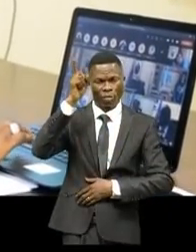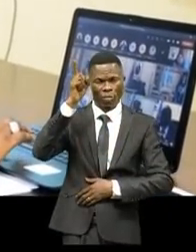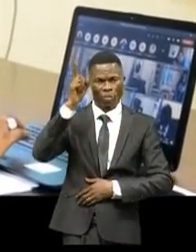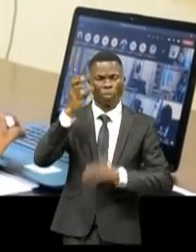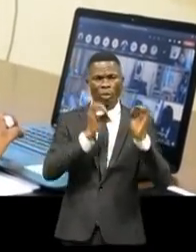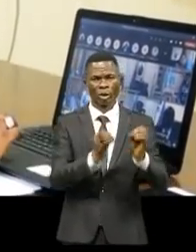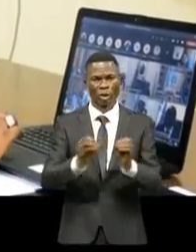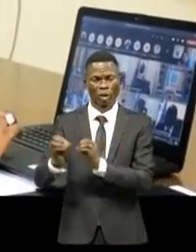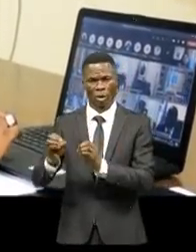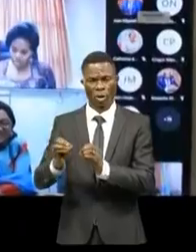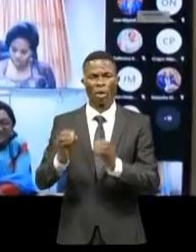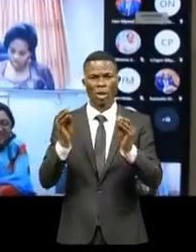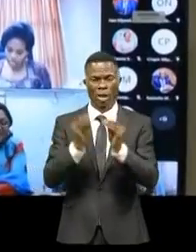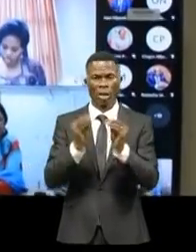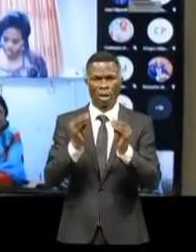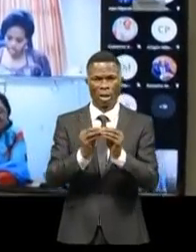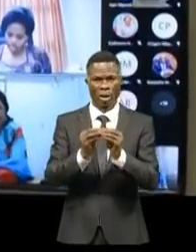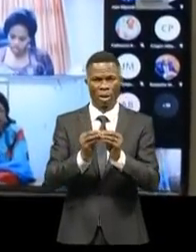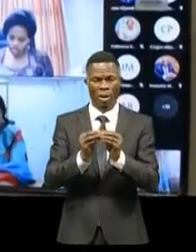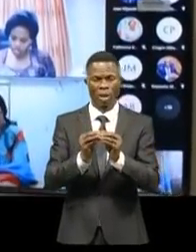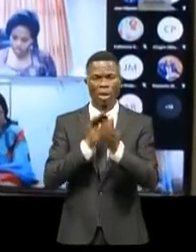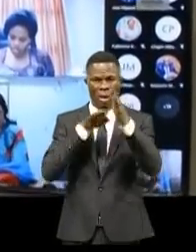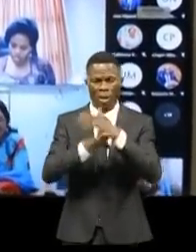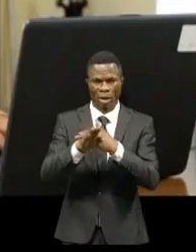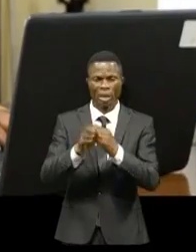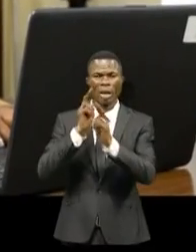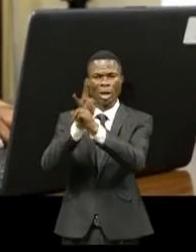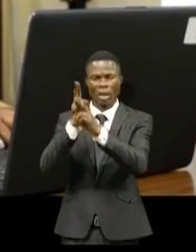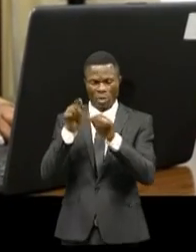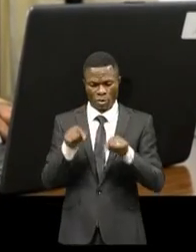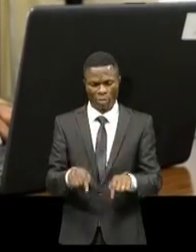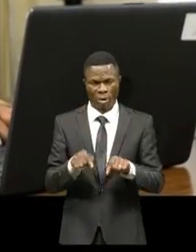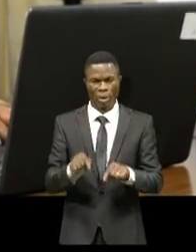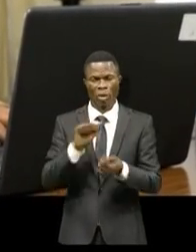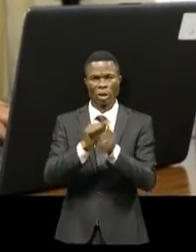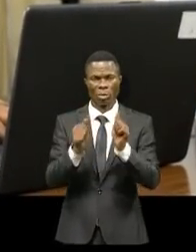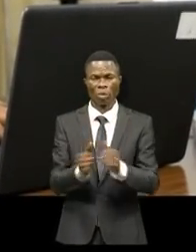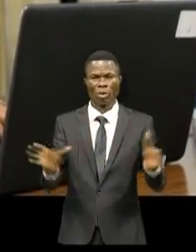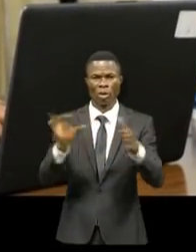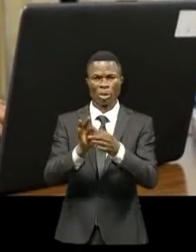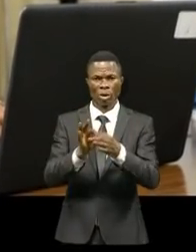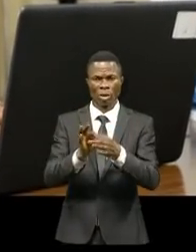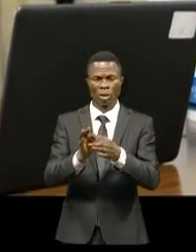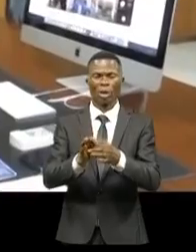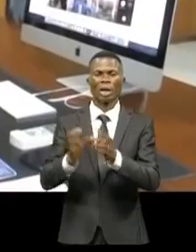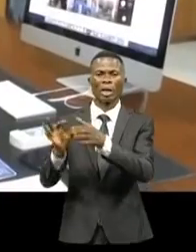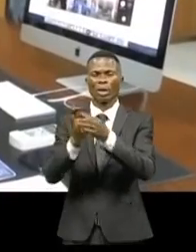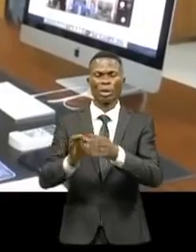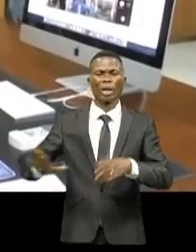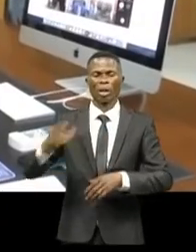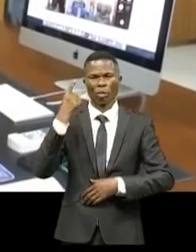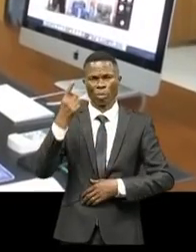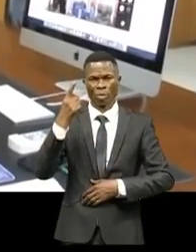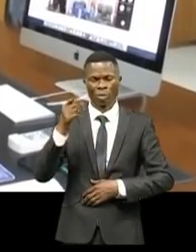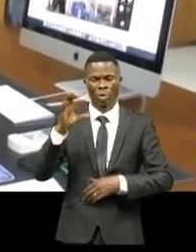à organiser des assises qui vont circonscrire l'état des lieux actuels de la cohésion et de l'unité nationale afin de